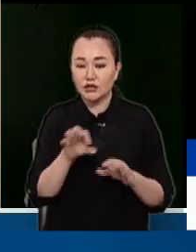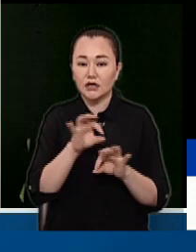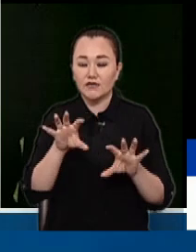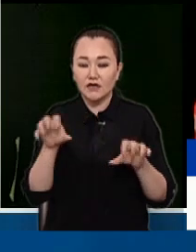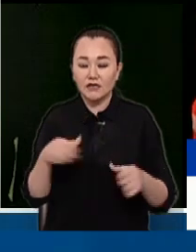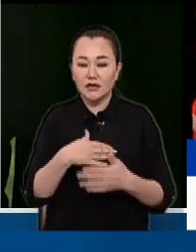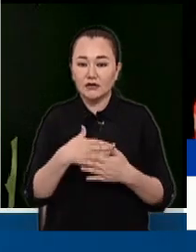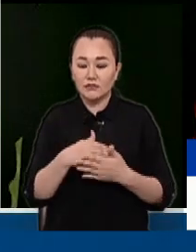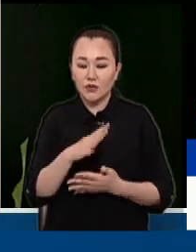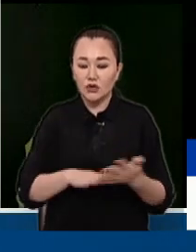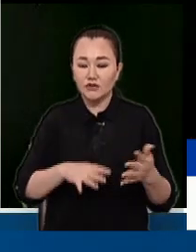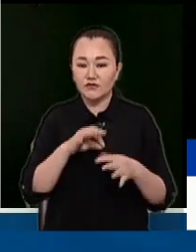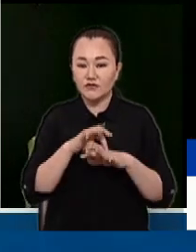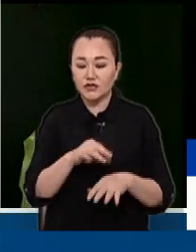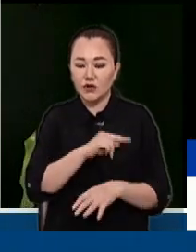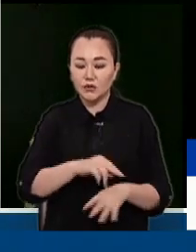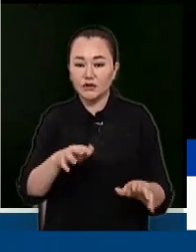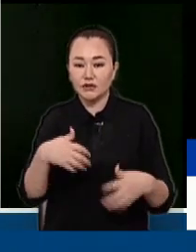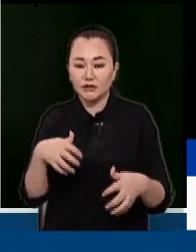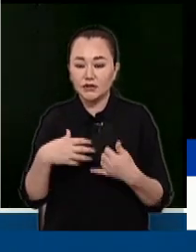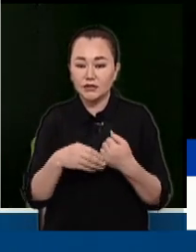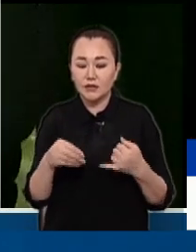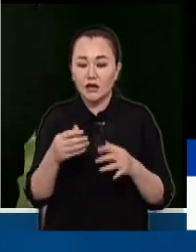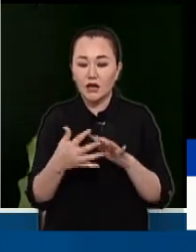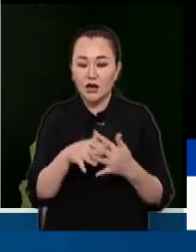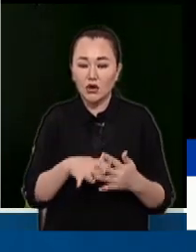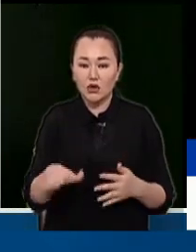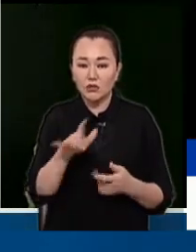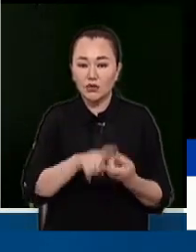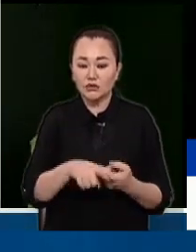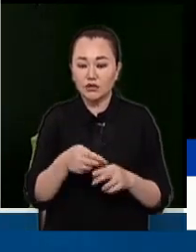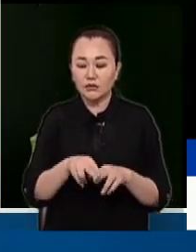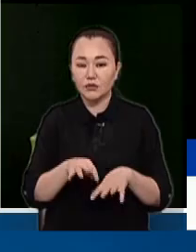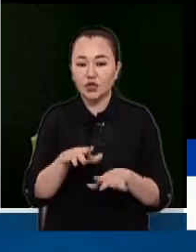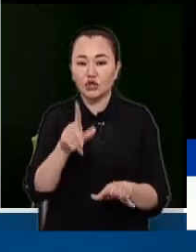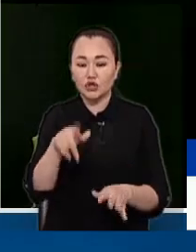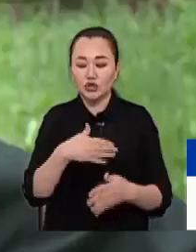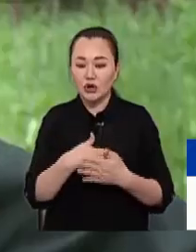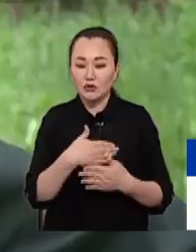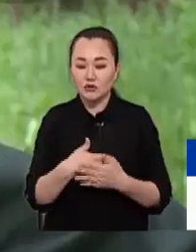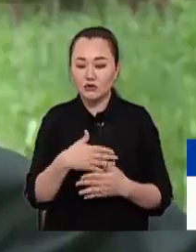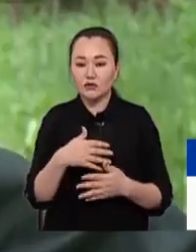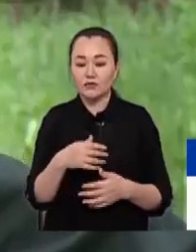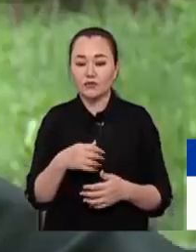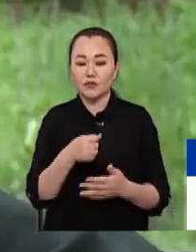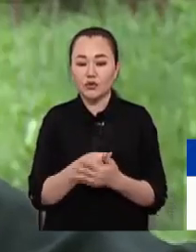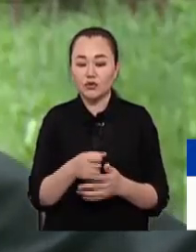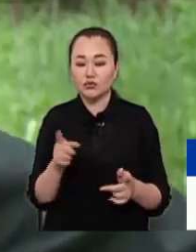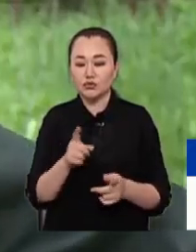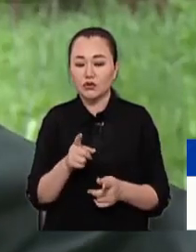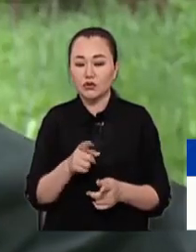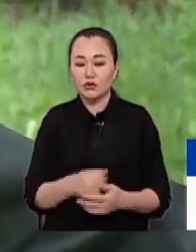власти активно продолжают вести работу по изъятию земель в ауле. Подключили к этому делу даже общественников.